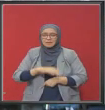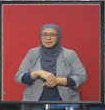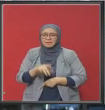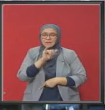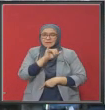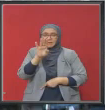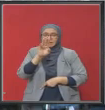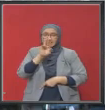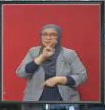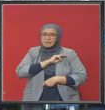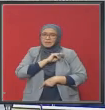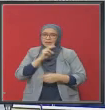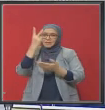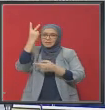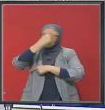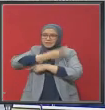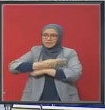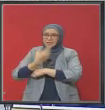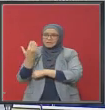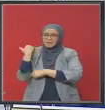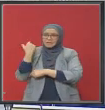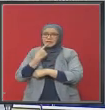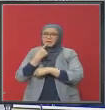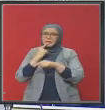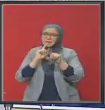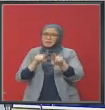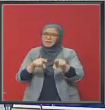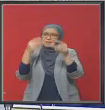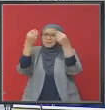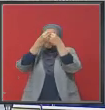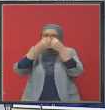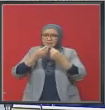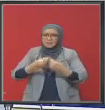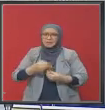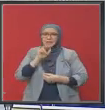menteri pada dua hari lepas telah menjawab seramai